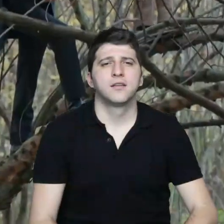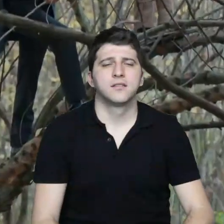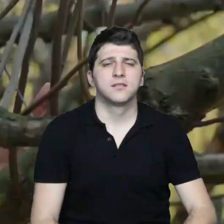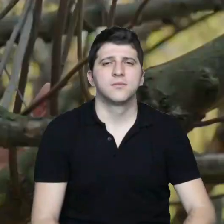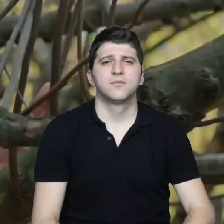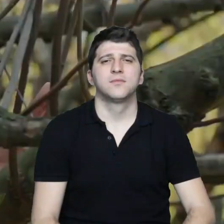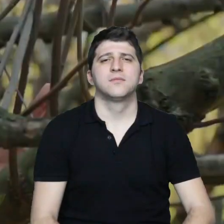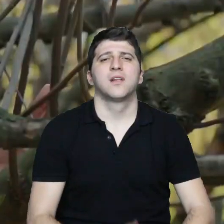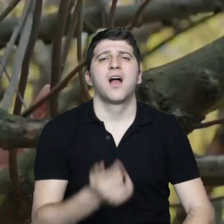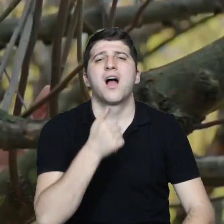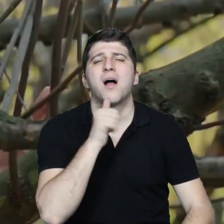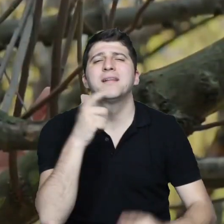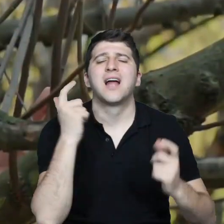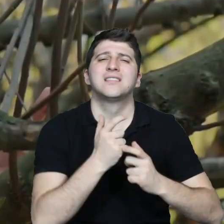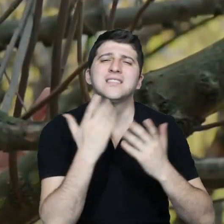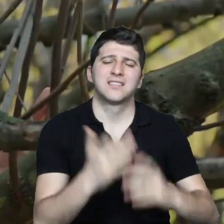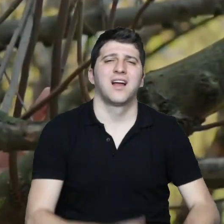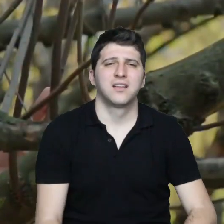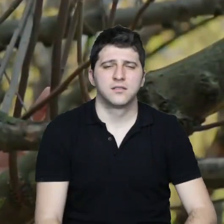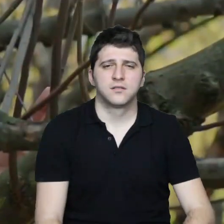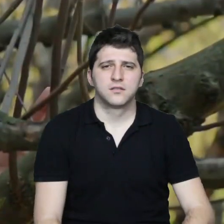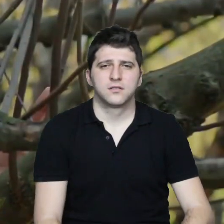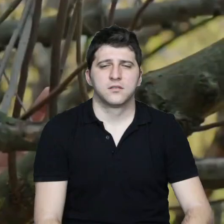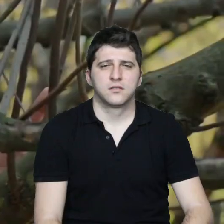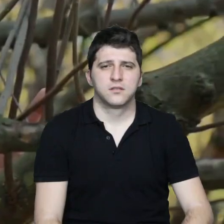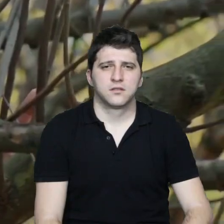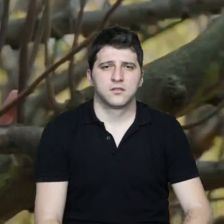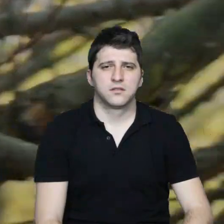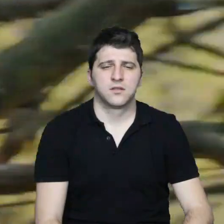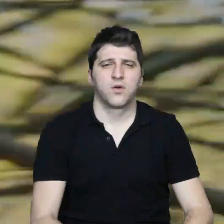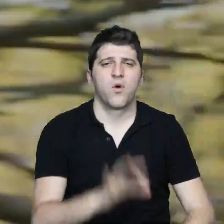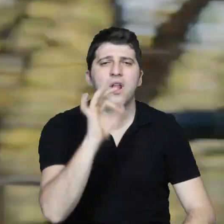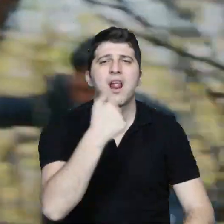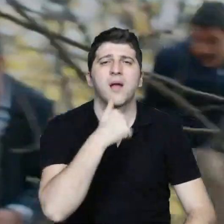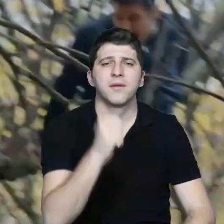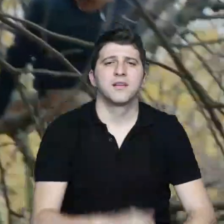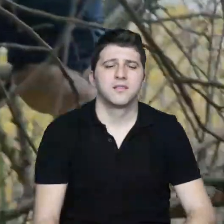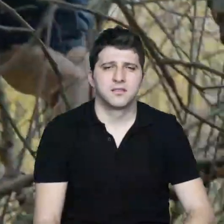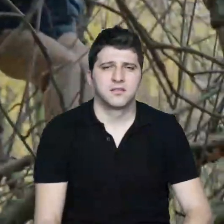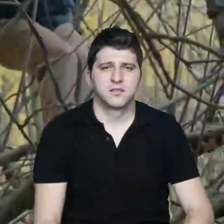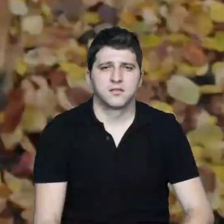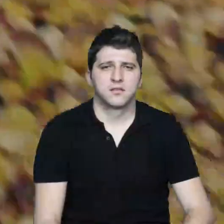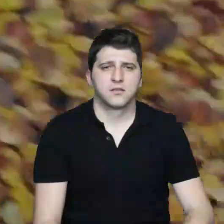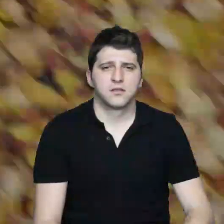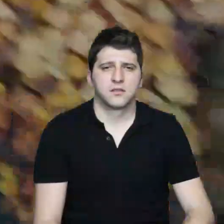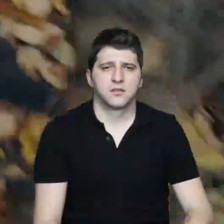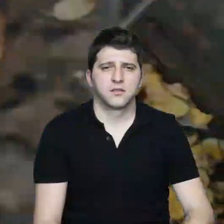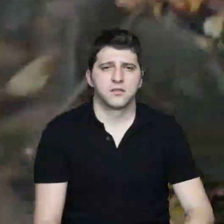Çoban abi! Abi neredesin ya? Köpek aşağıda. Yukarı dalları zıplamaya çalışıyor.